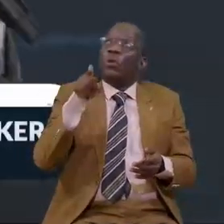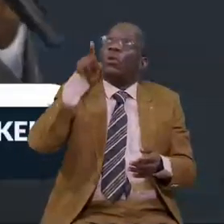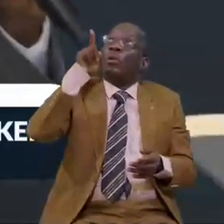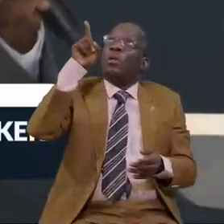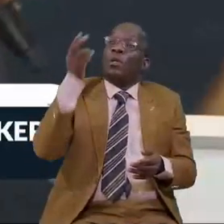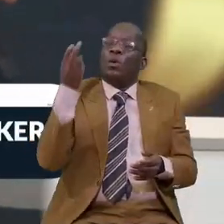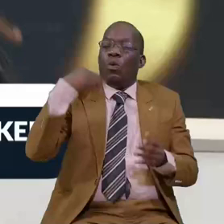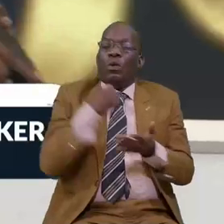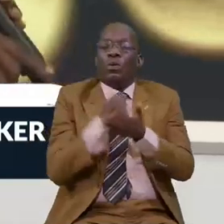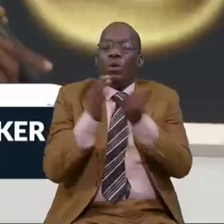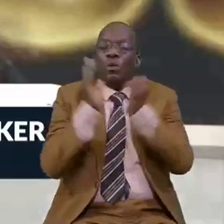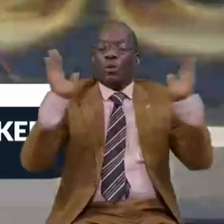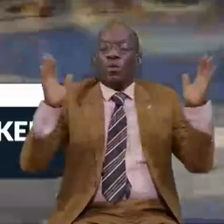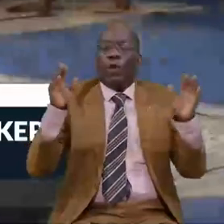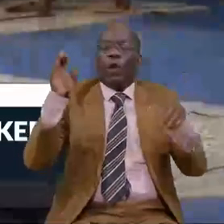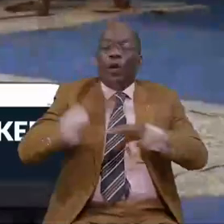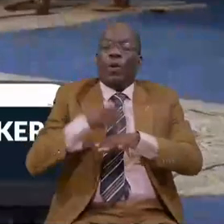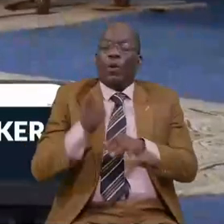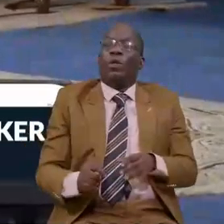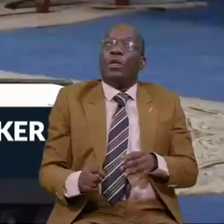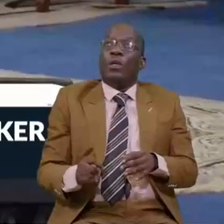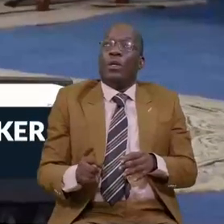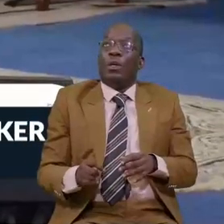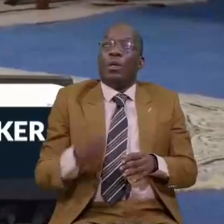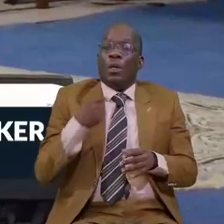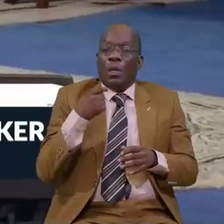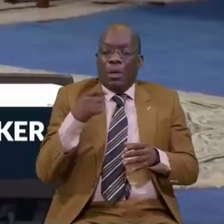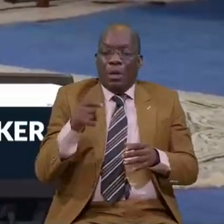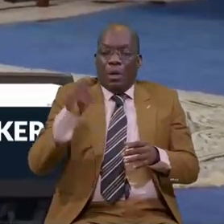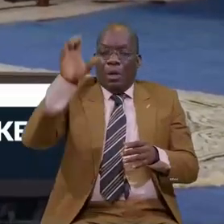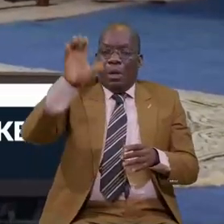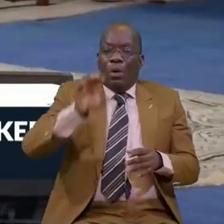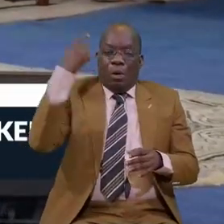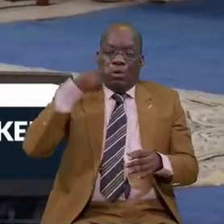toi, et il a été crucifié sur la croix,